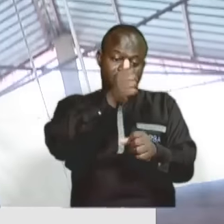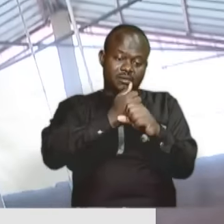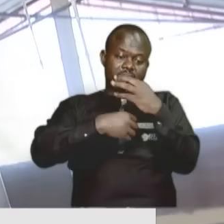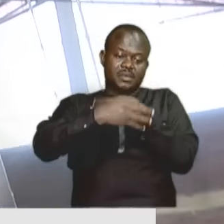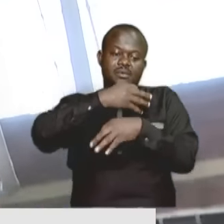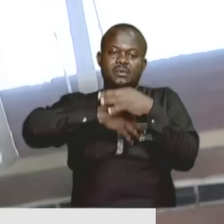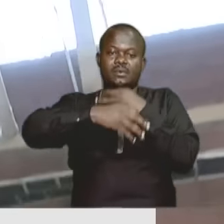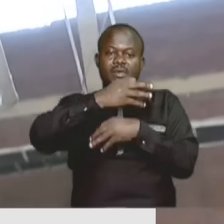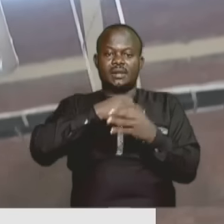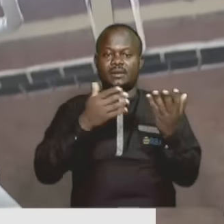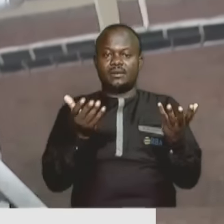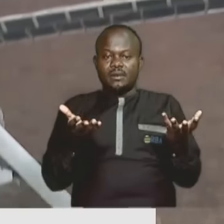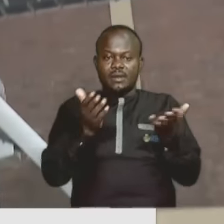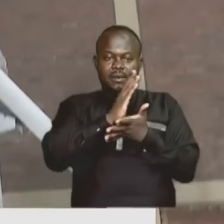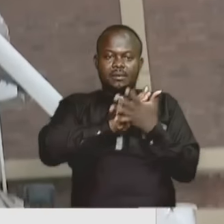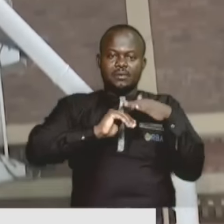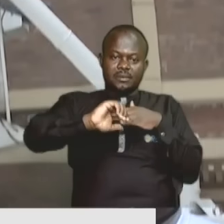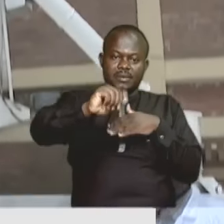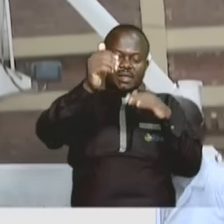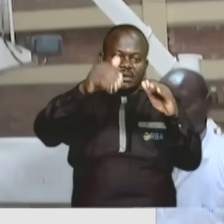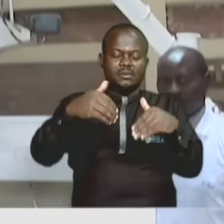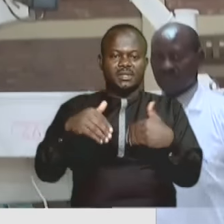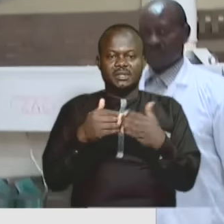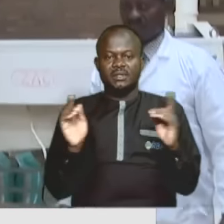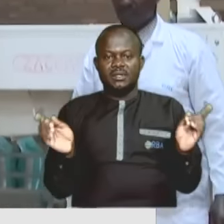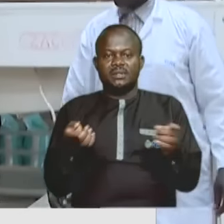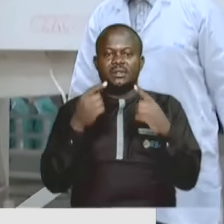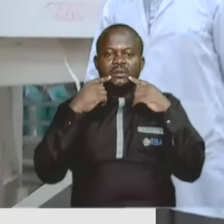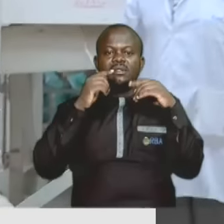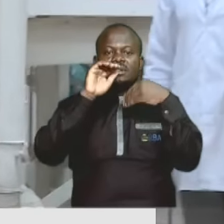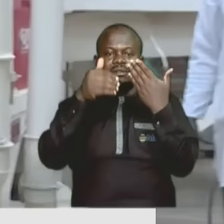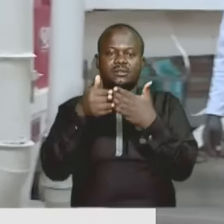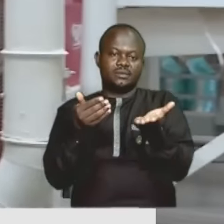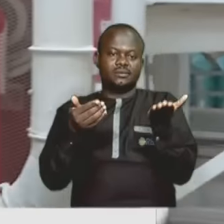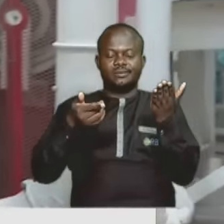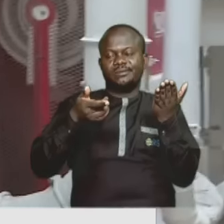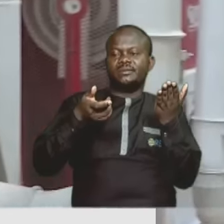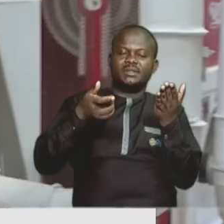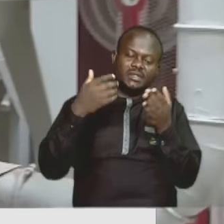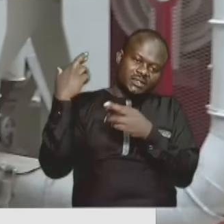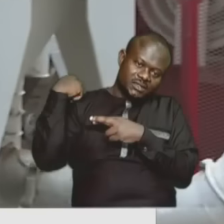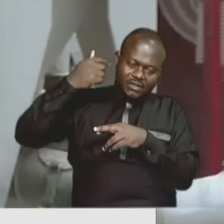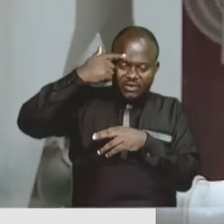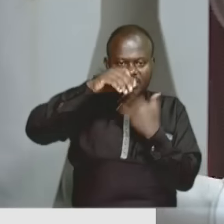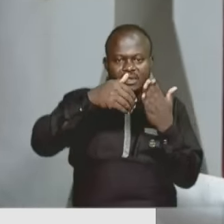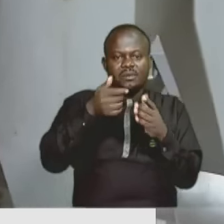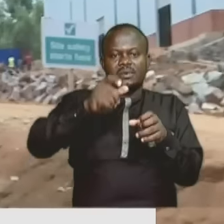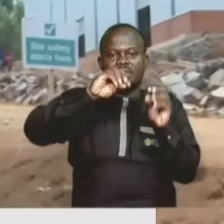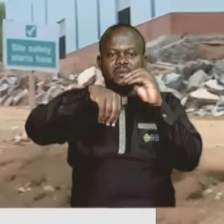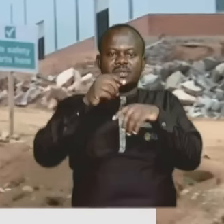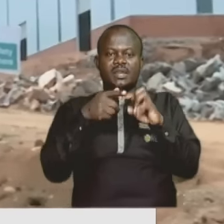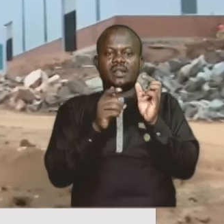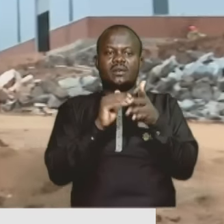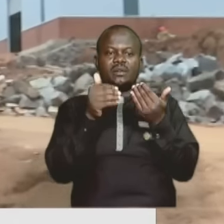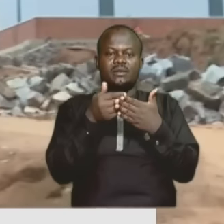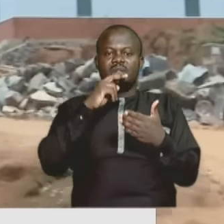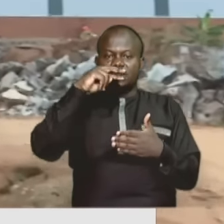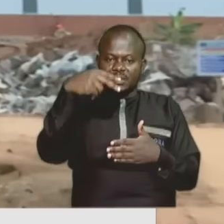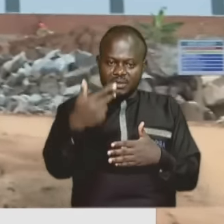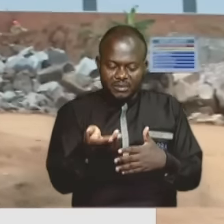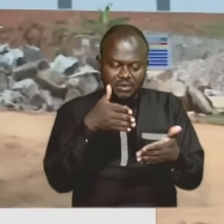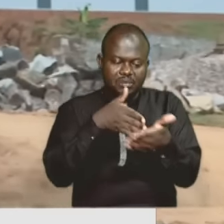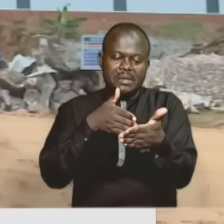ruganda. Bamwe muri aba bahinzi borozi bavuga ko kwagura uru ruganda ari umukoro kuri bo mu kongera umusaruro, ariko kandi ngo ni n'ibisubizo ku